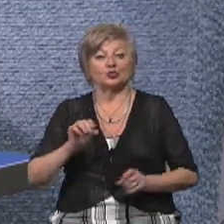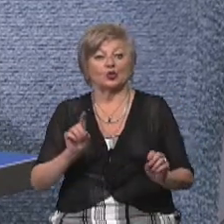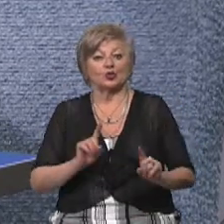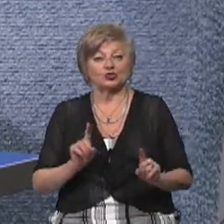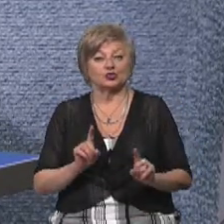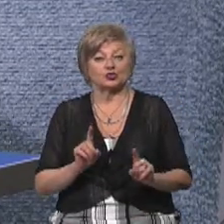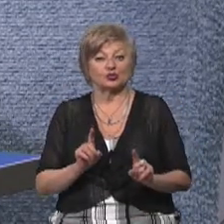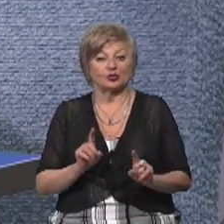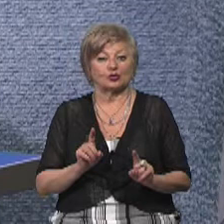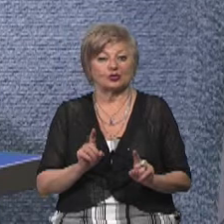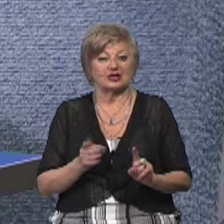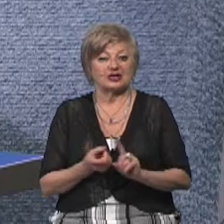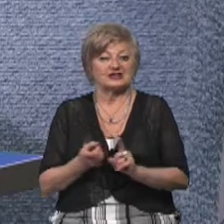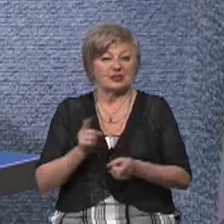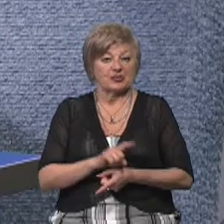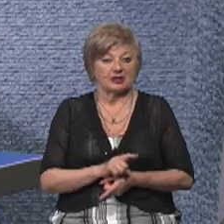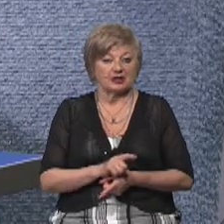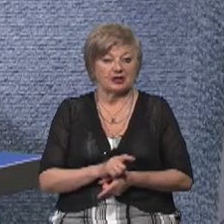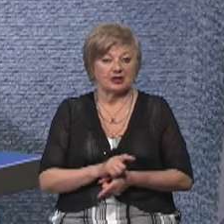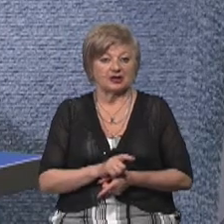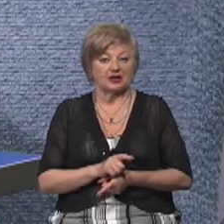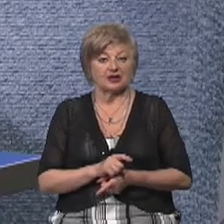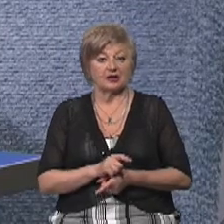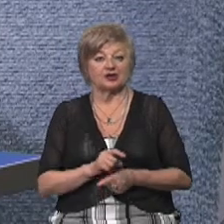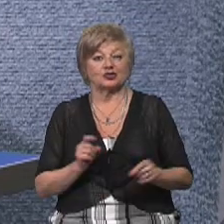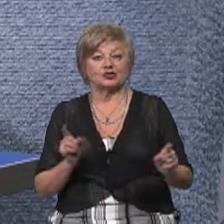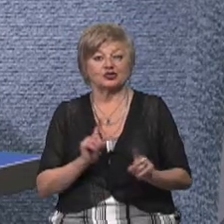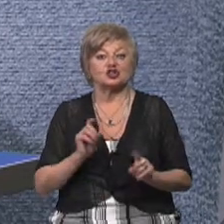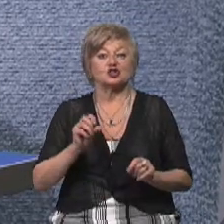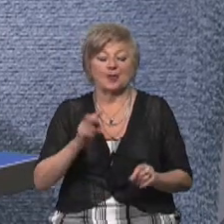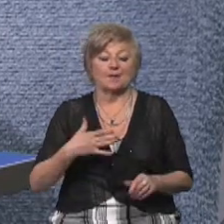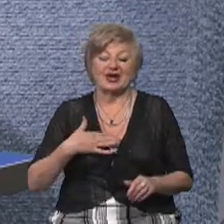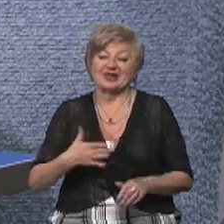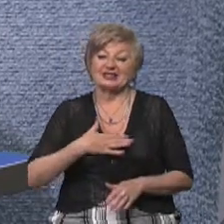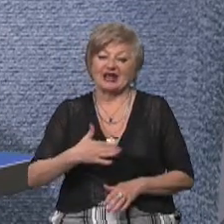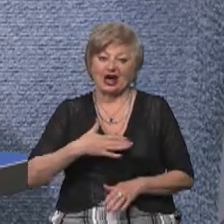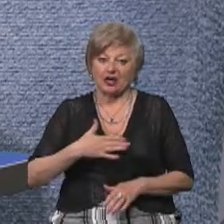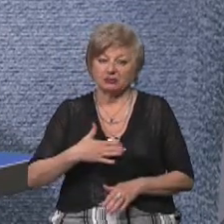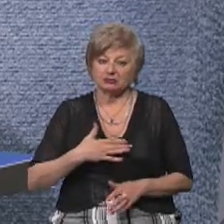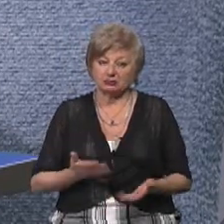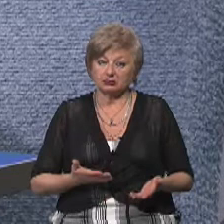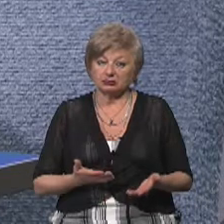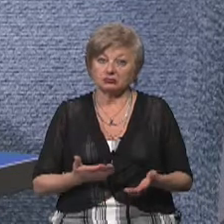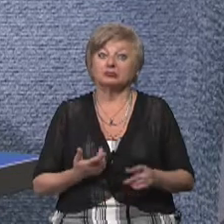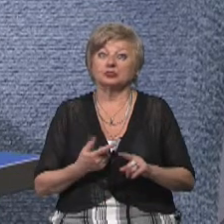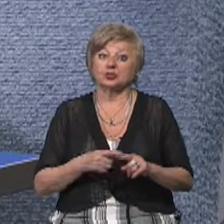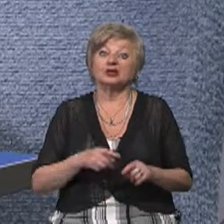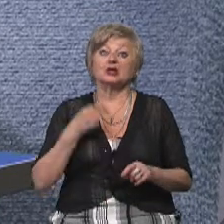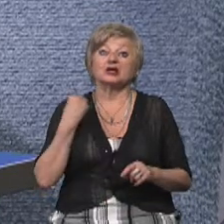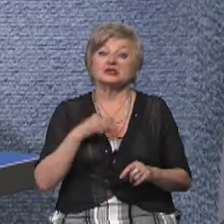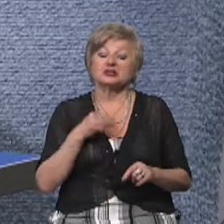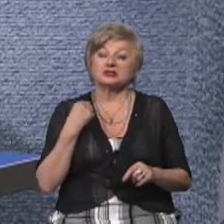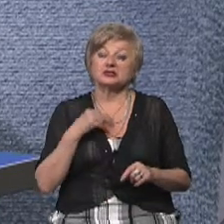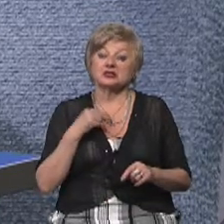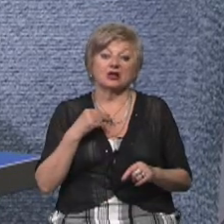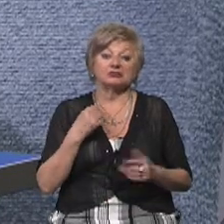їмо» в «ми те, чим дихаємо», отримуємо для запоріжців, делікатно